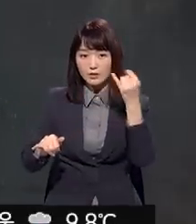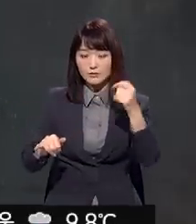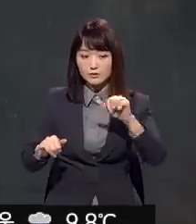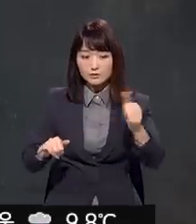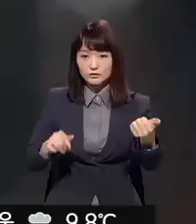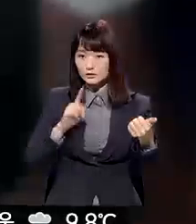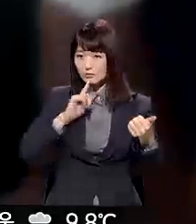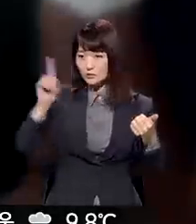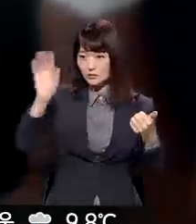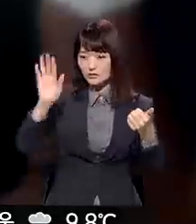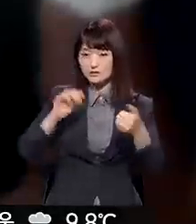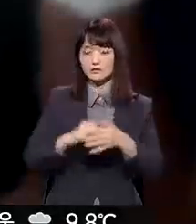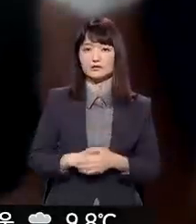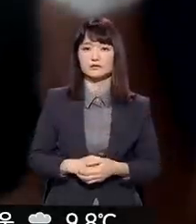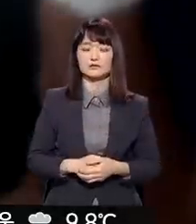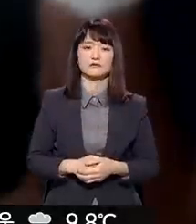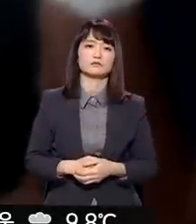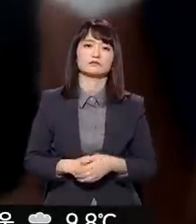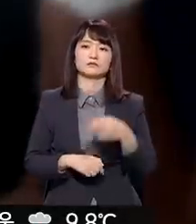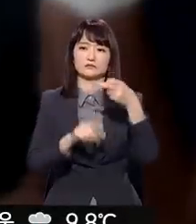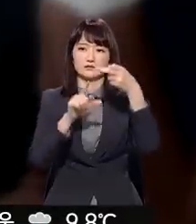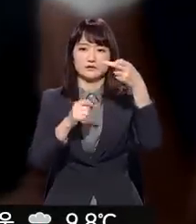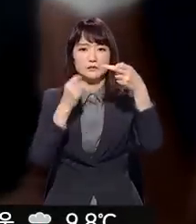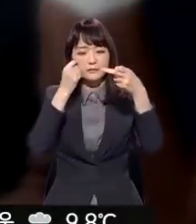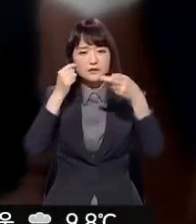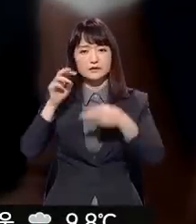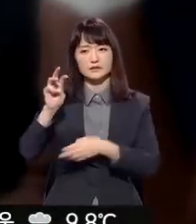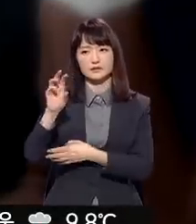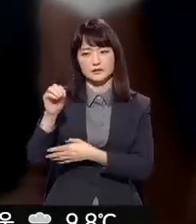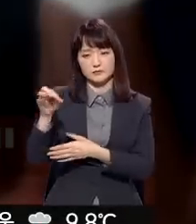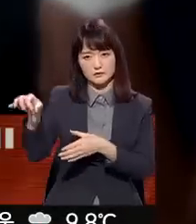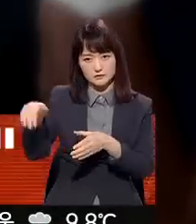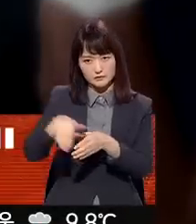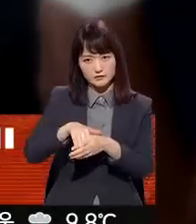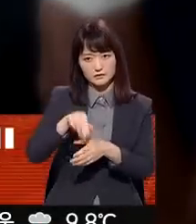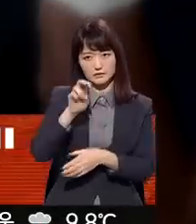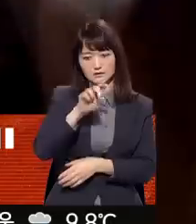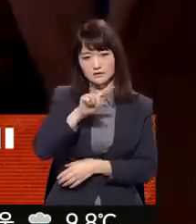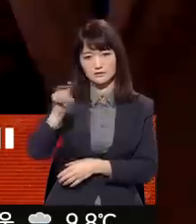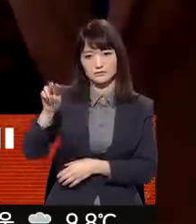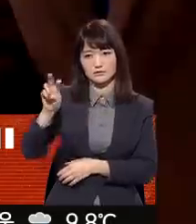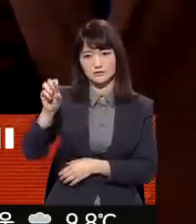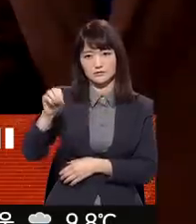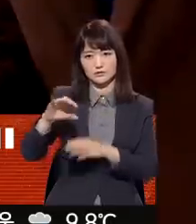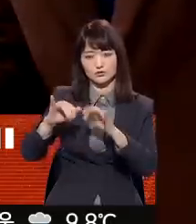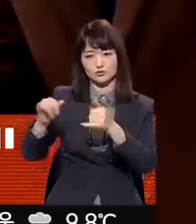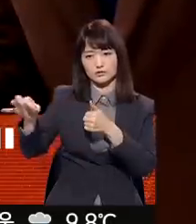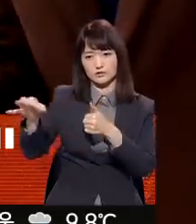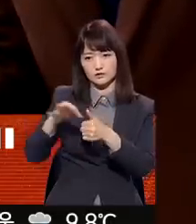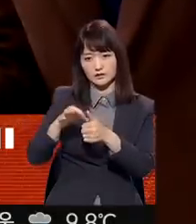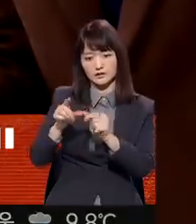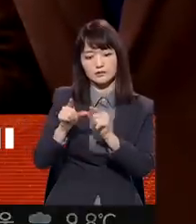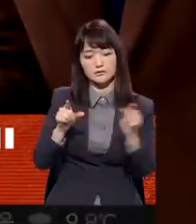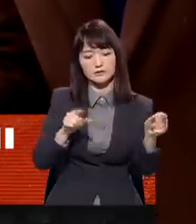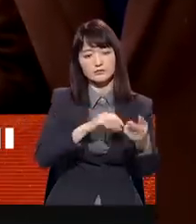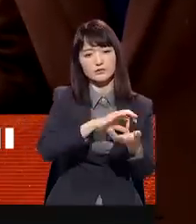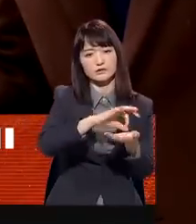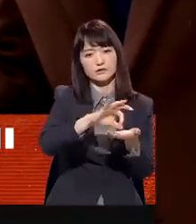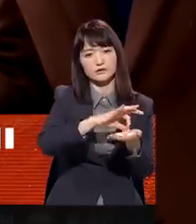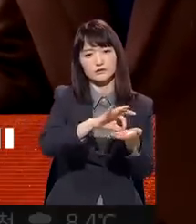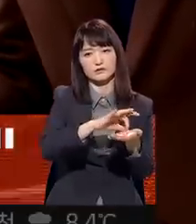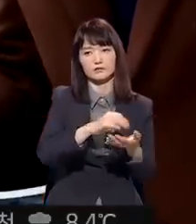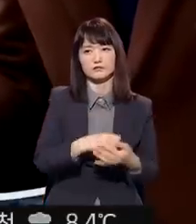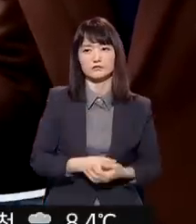실제로 지난달까지 매달 약 30만 원의 기초연금, 그리고 20에서 30만 원의 국민연금을 받았고 이 중에 일부를 사용한 것으로 보고